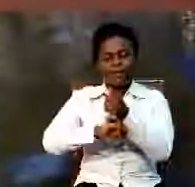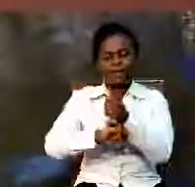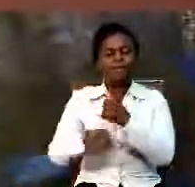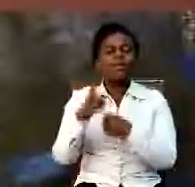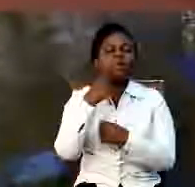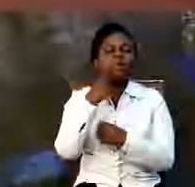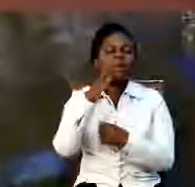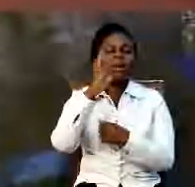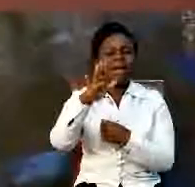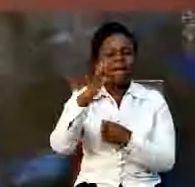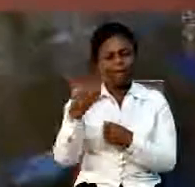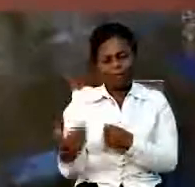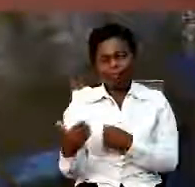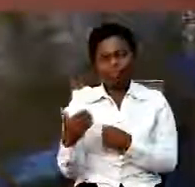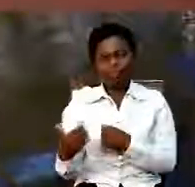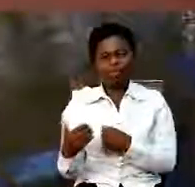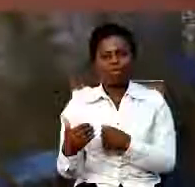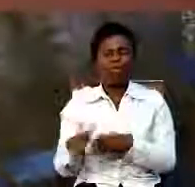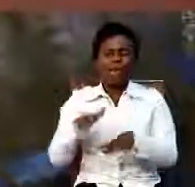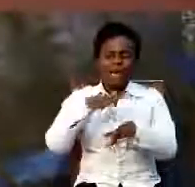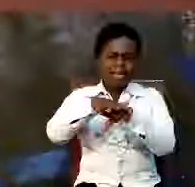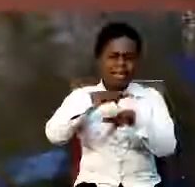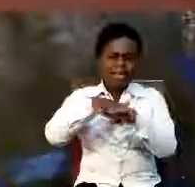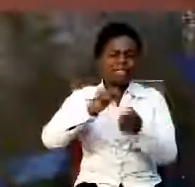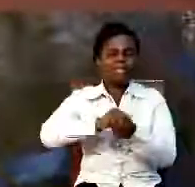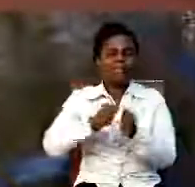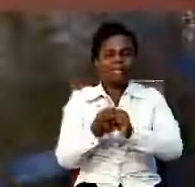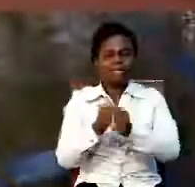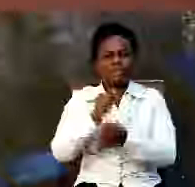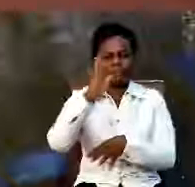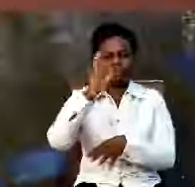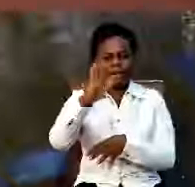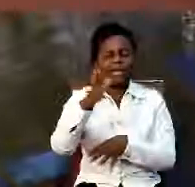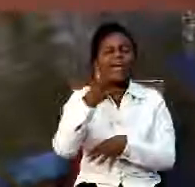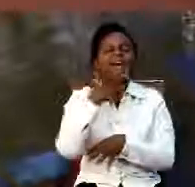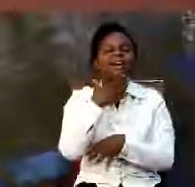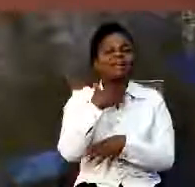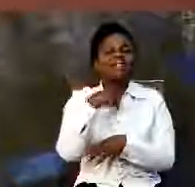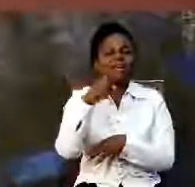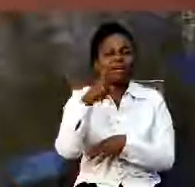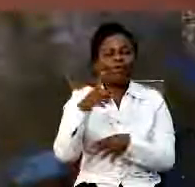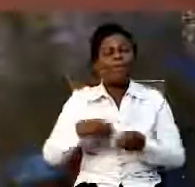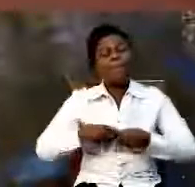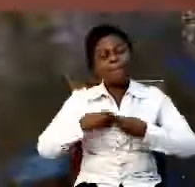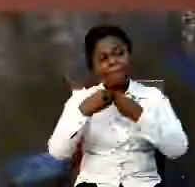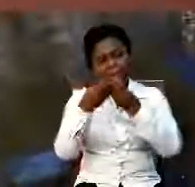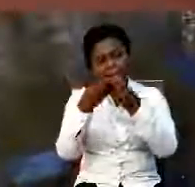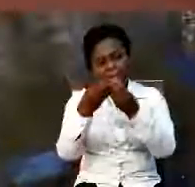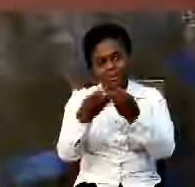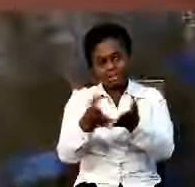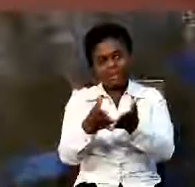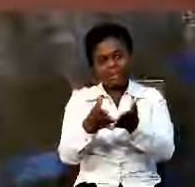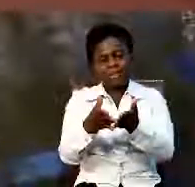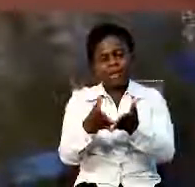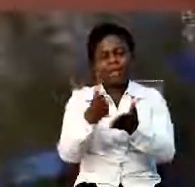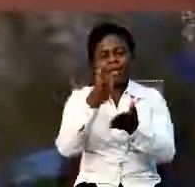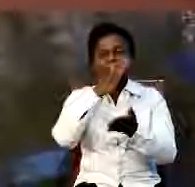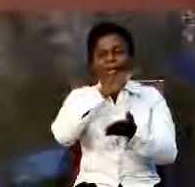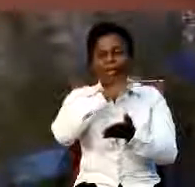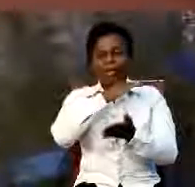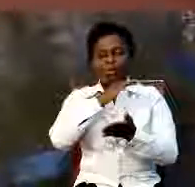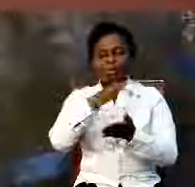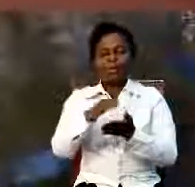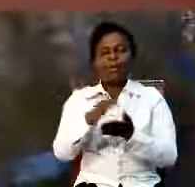yake, mtoto, anakueleza matatizo yake, anataka umpatie undivided